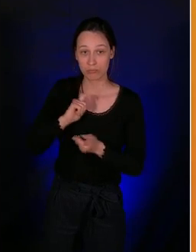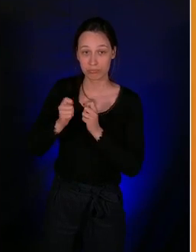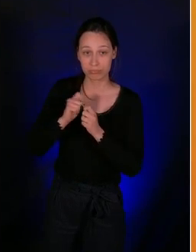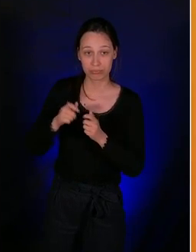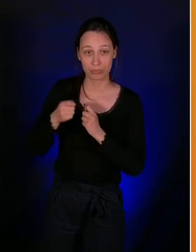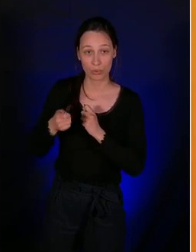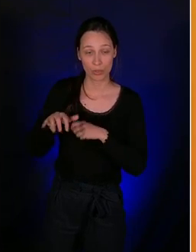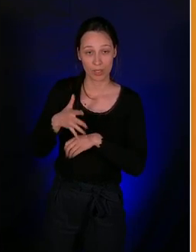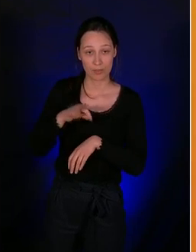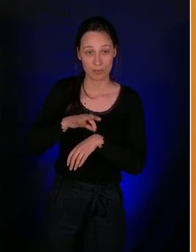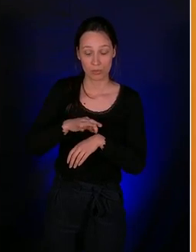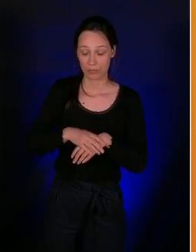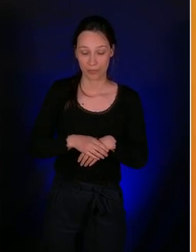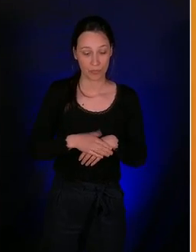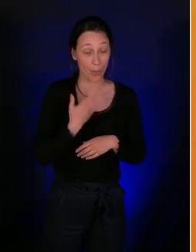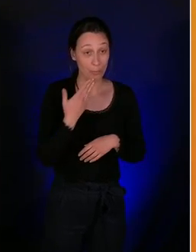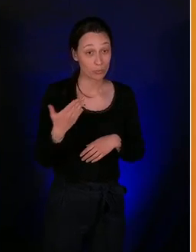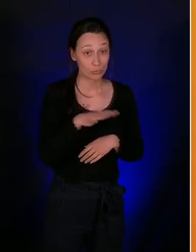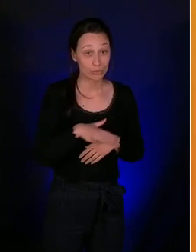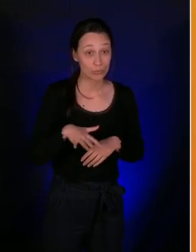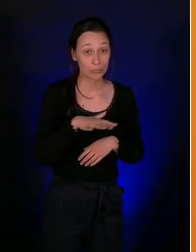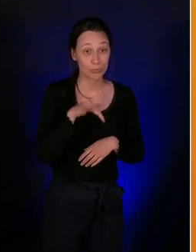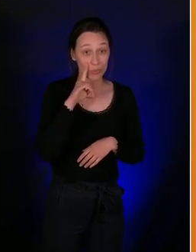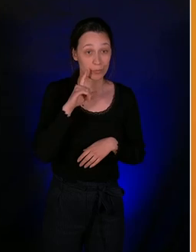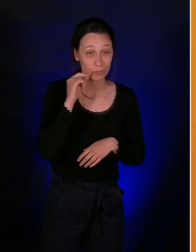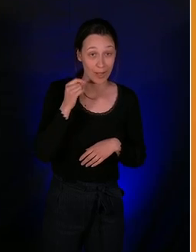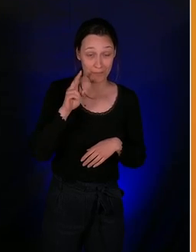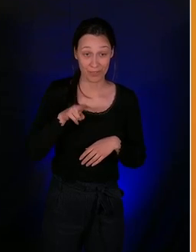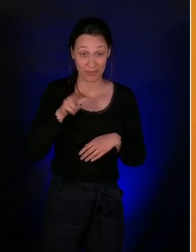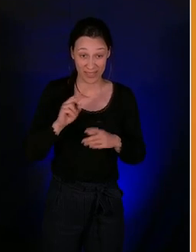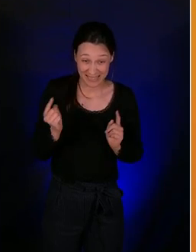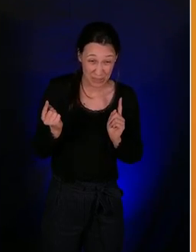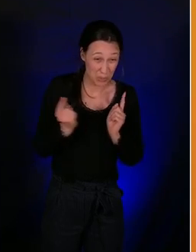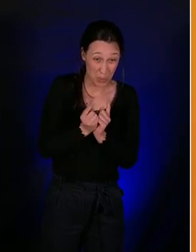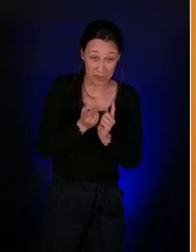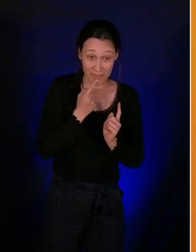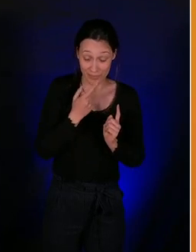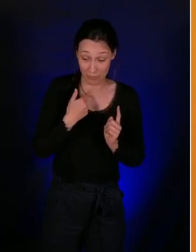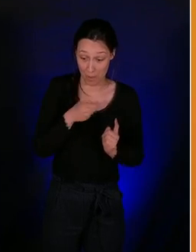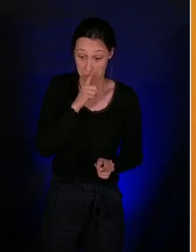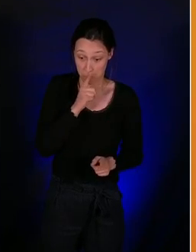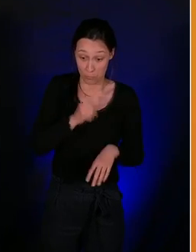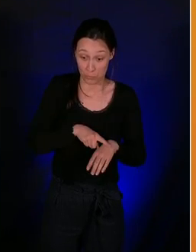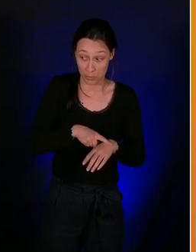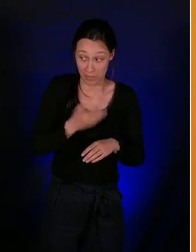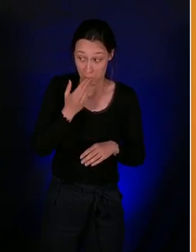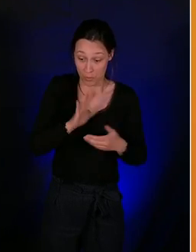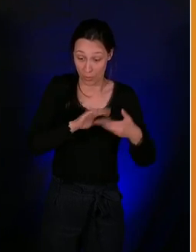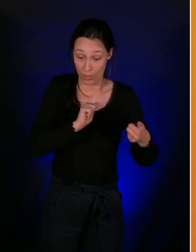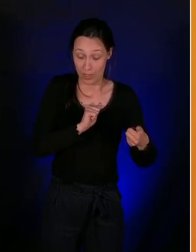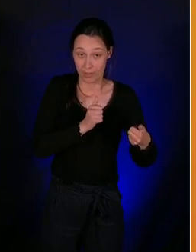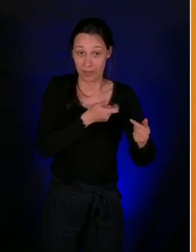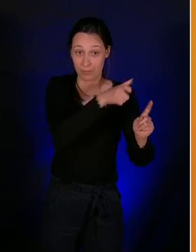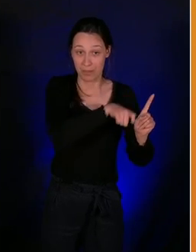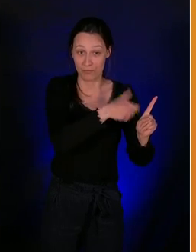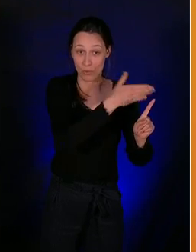beaucoup. Bonjour à toutes et tous les camarades. Donc ça va être très court puisqu'on n'a que 15 minutes, donc je vais me taire immédiatement et donner la parole dans l'ordre qu'on a fixé en